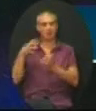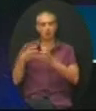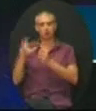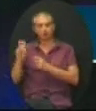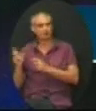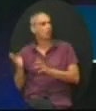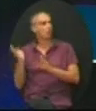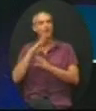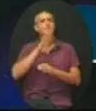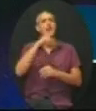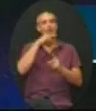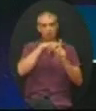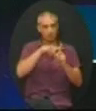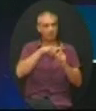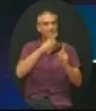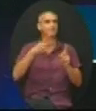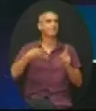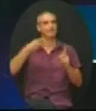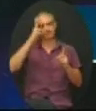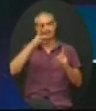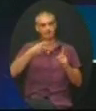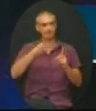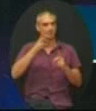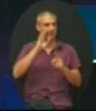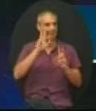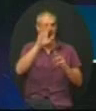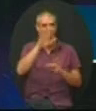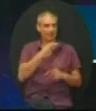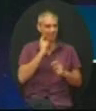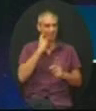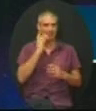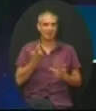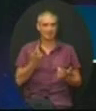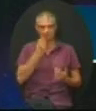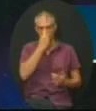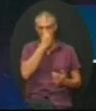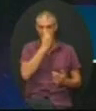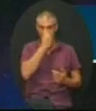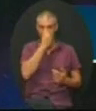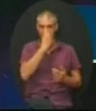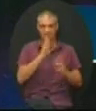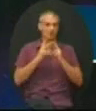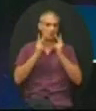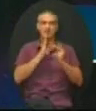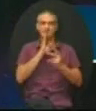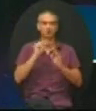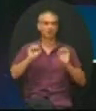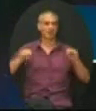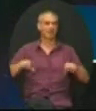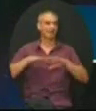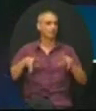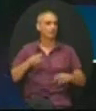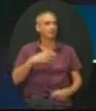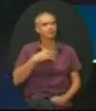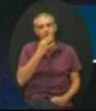עציון, מעלה אדומים, ביתר עילית אמורה להיכלל בתוך... למה אתה מחייך? ככה זה פותר את הבעיה של החלת הריבונות. שאלתי מישהו, מה